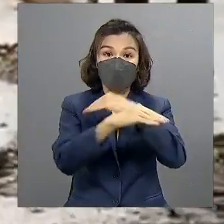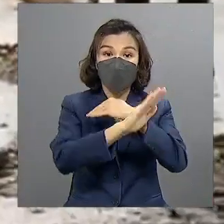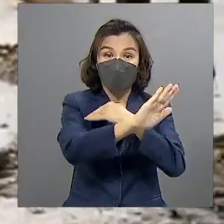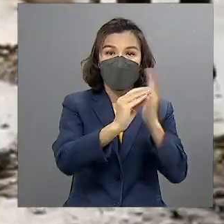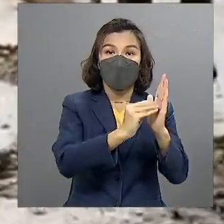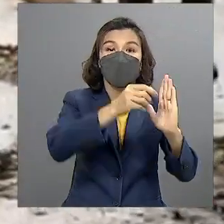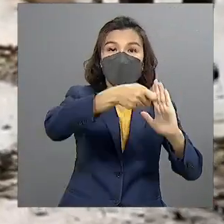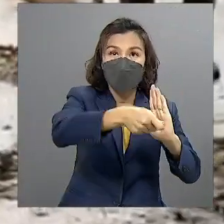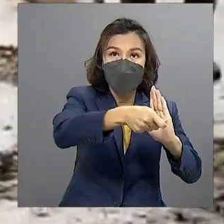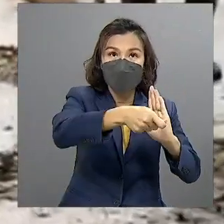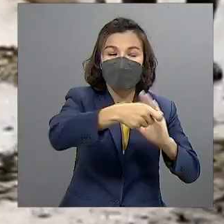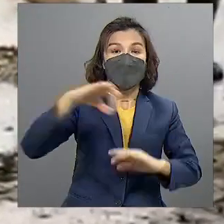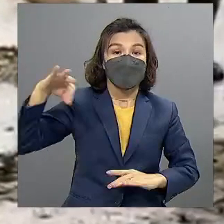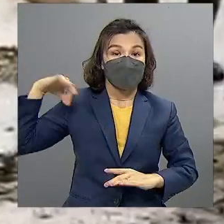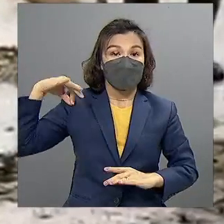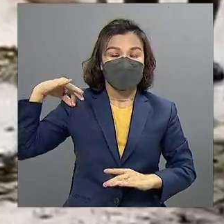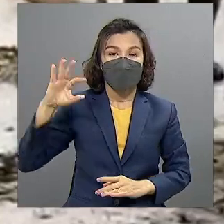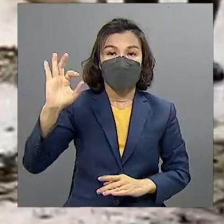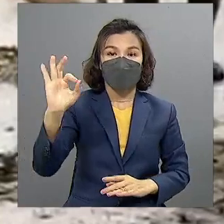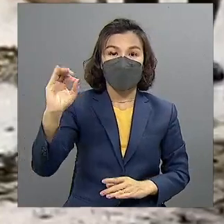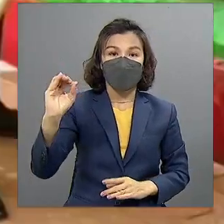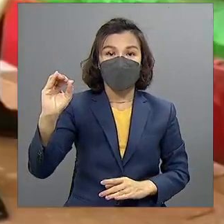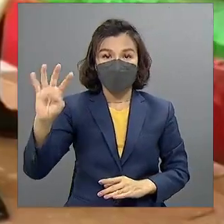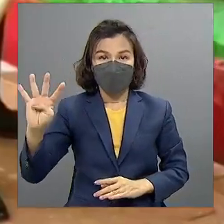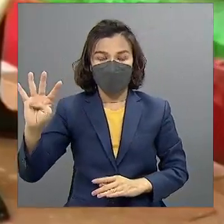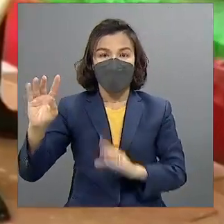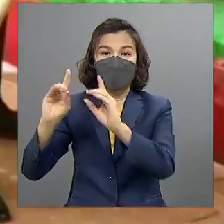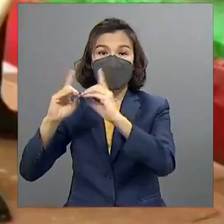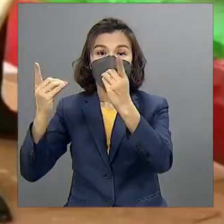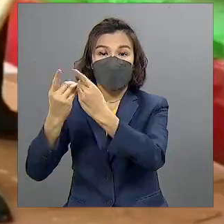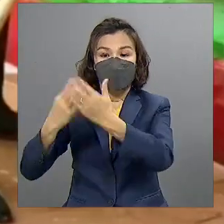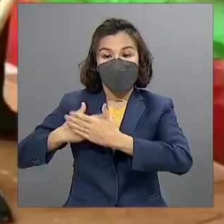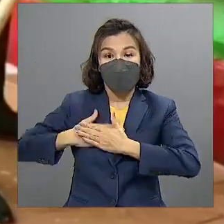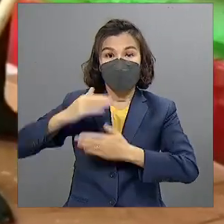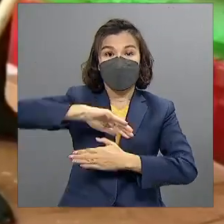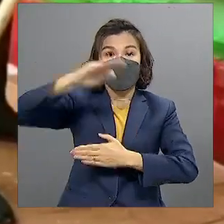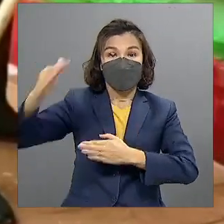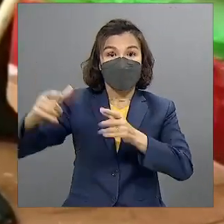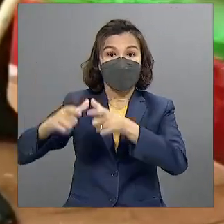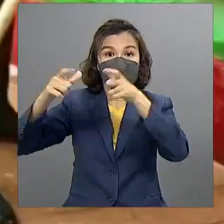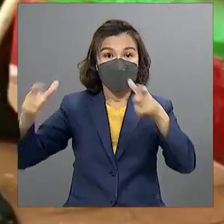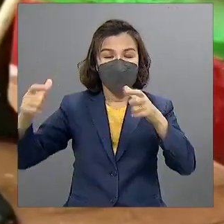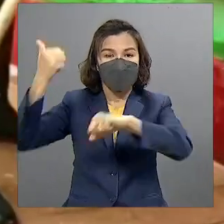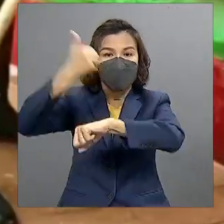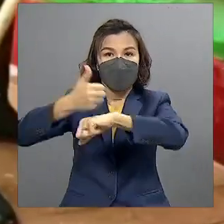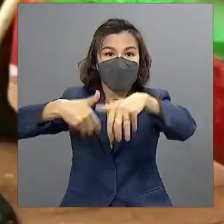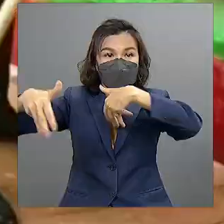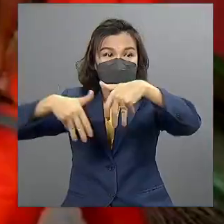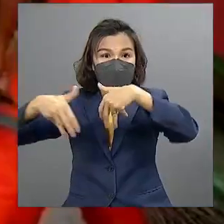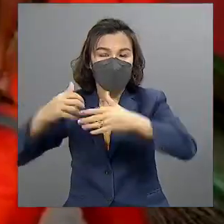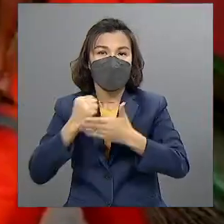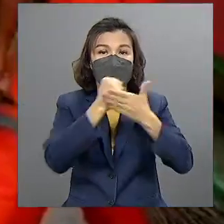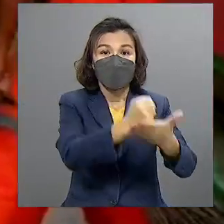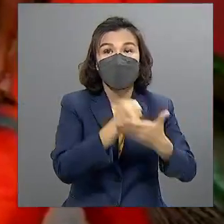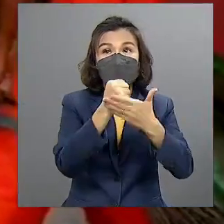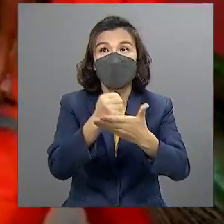า904ชมรมฮักเขาใหญ่อาสาจราจรและผู้นำชุมชนออกไปช่วยชาวบ้านไปฟื้นฟูทำ